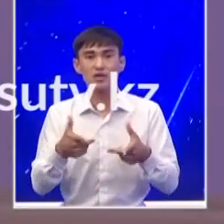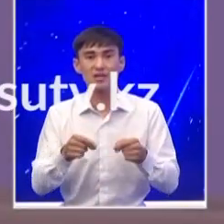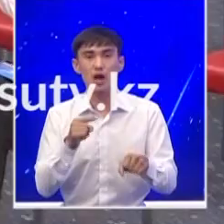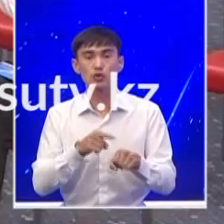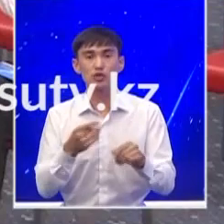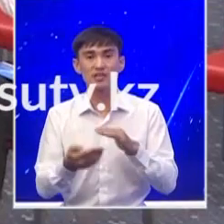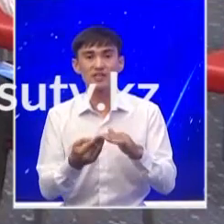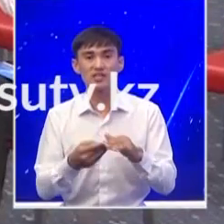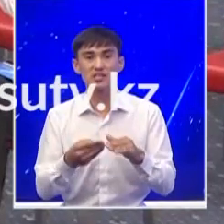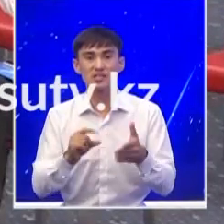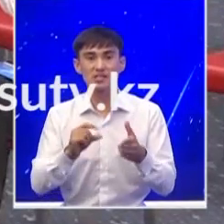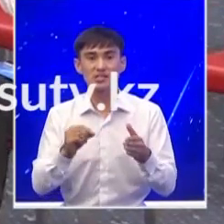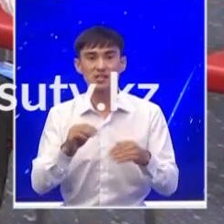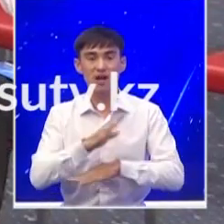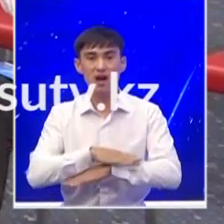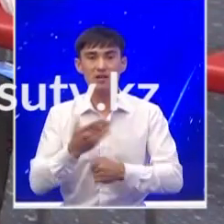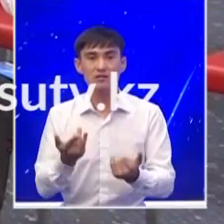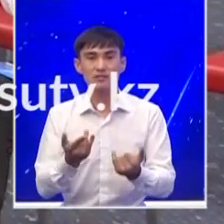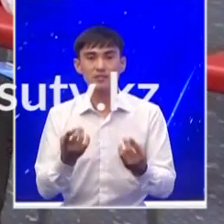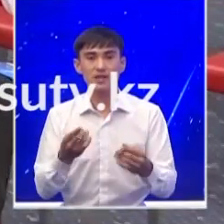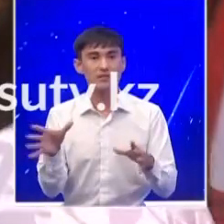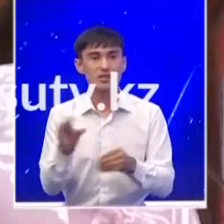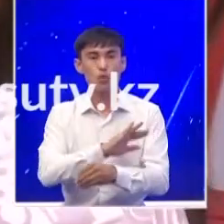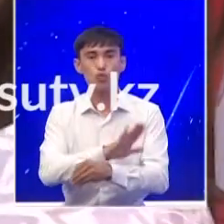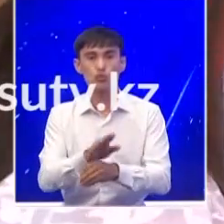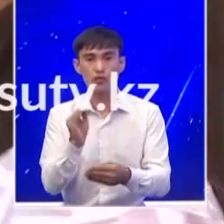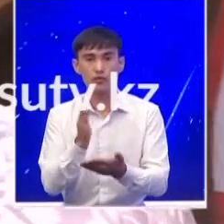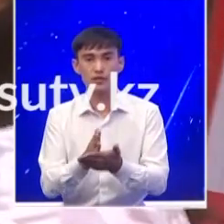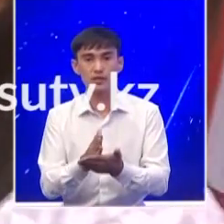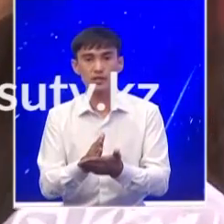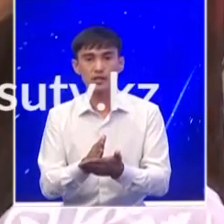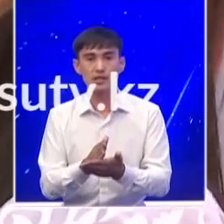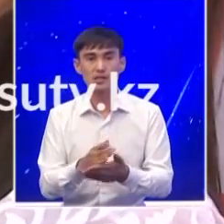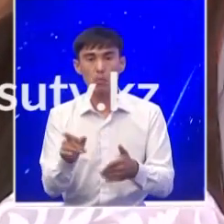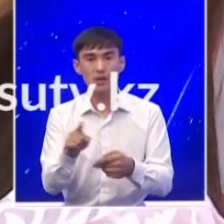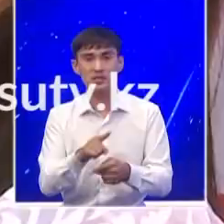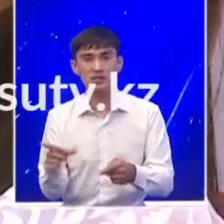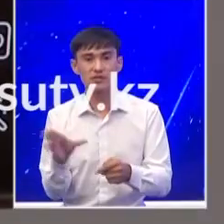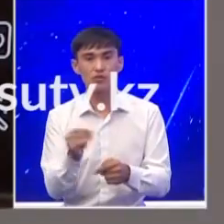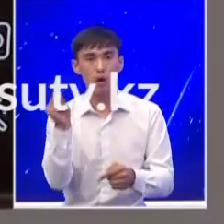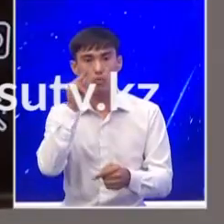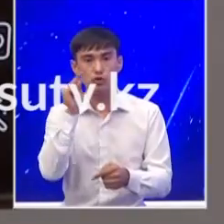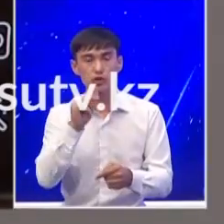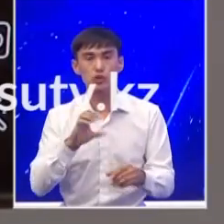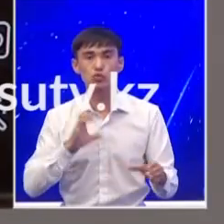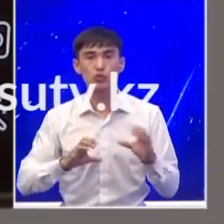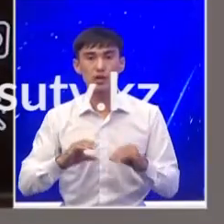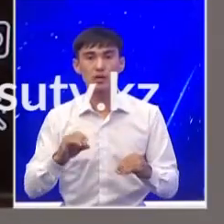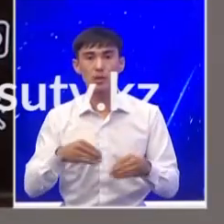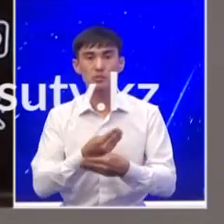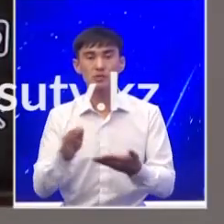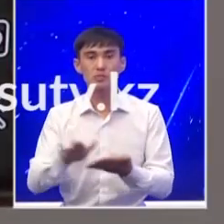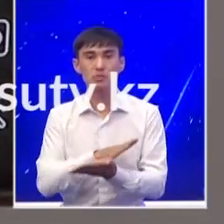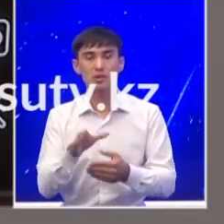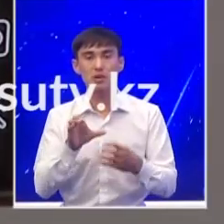ощущается дефицит кадров. Для этого создаются все необходимые условия. На протяжении всего периода обучения студентам обеспечивается бесплатный